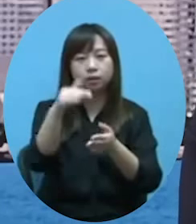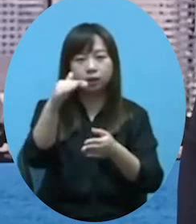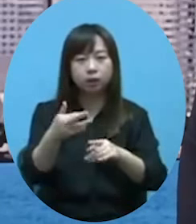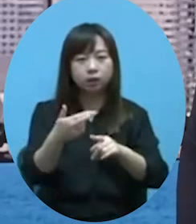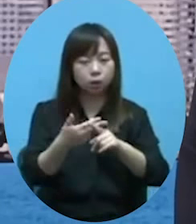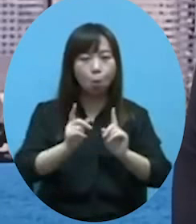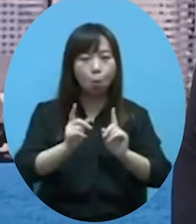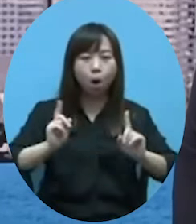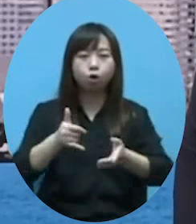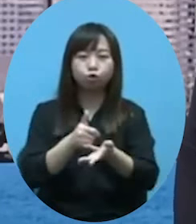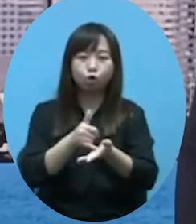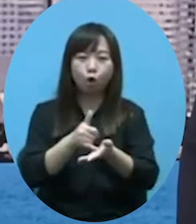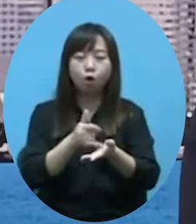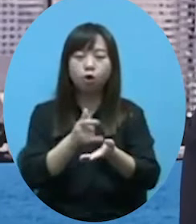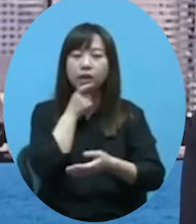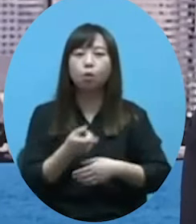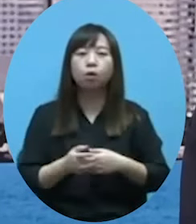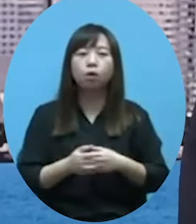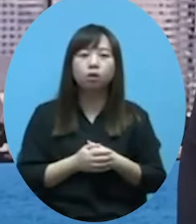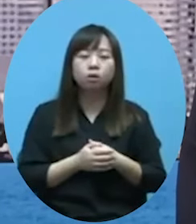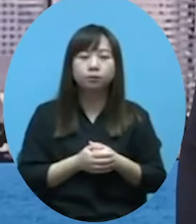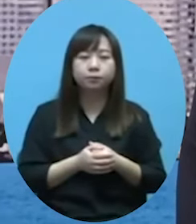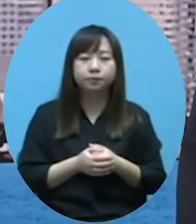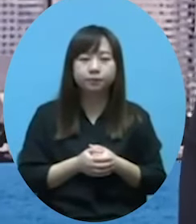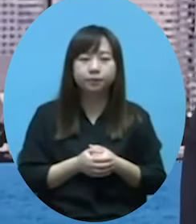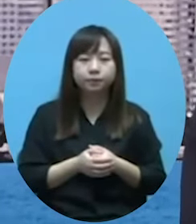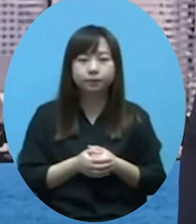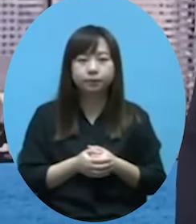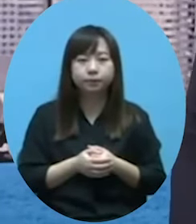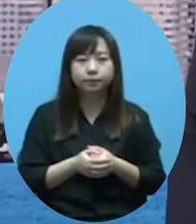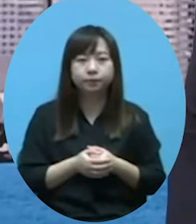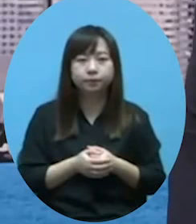程度啊或者弱陽性的這個測試結果的